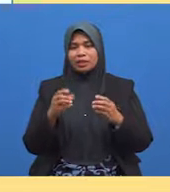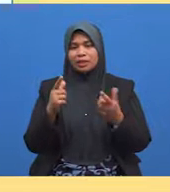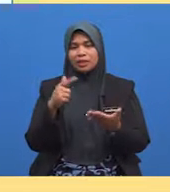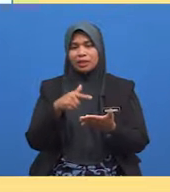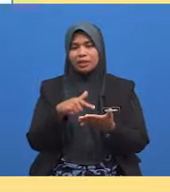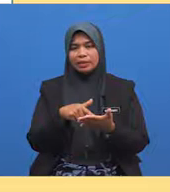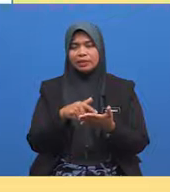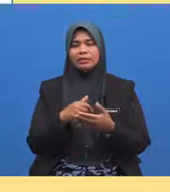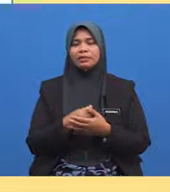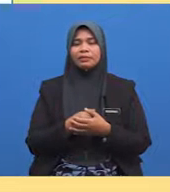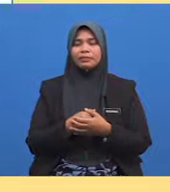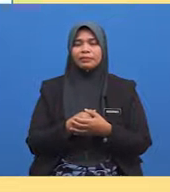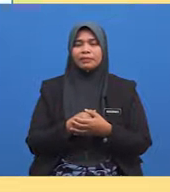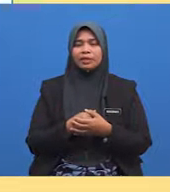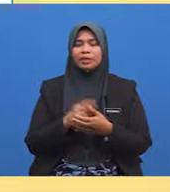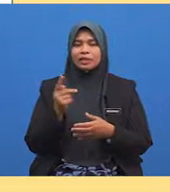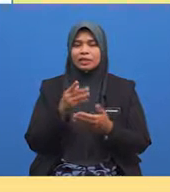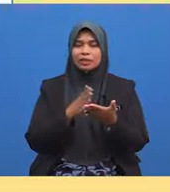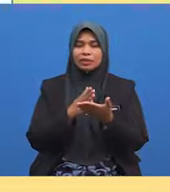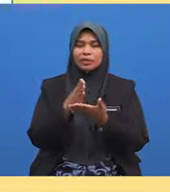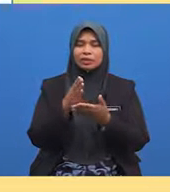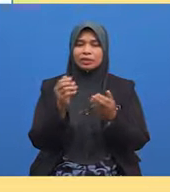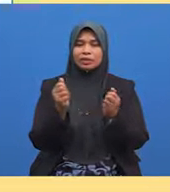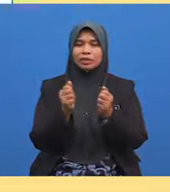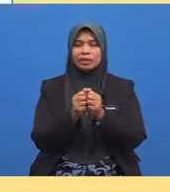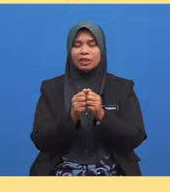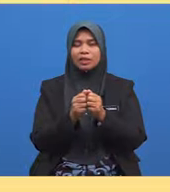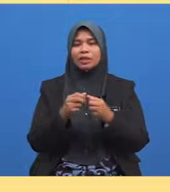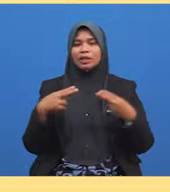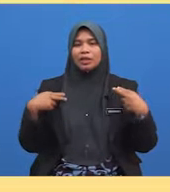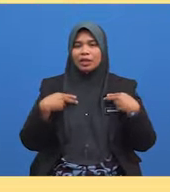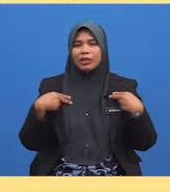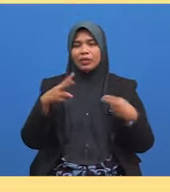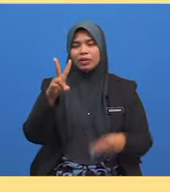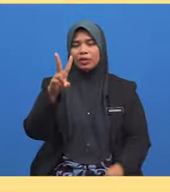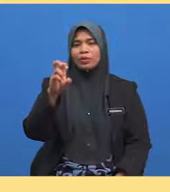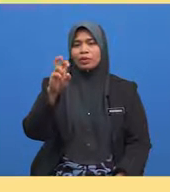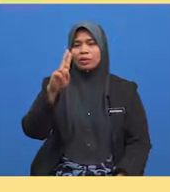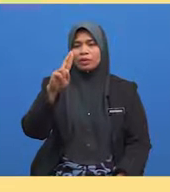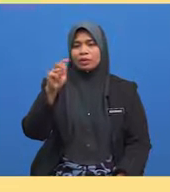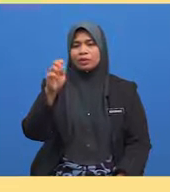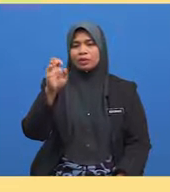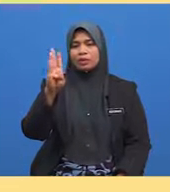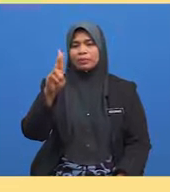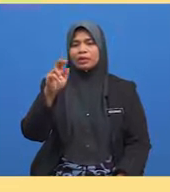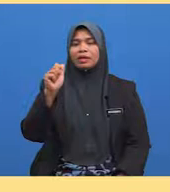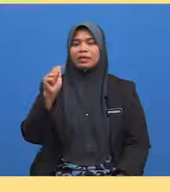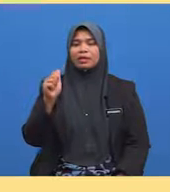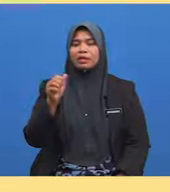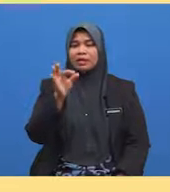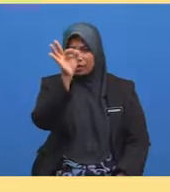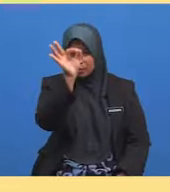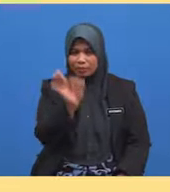haiwan invertebrata. Kita teruskan dengan haiwan vertebrata. Vertebrata ialah haiwan yang bertulang belakang.